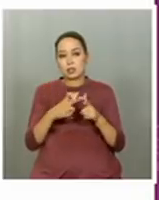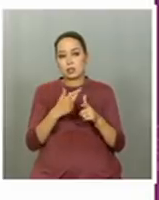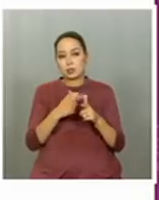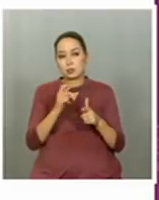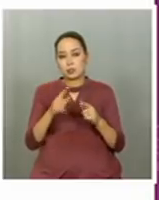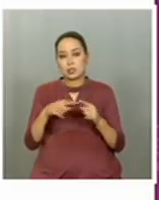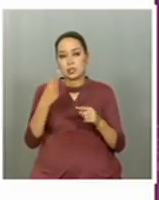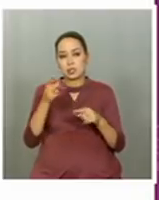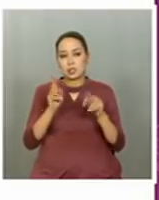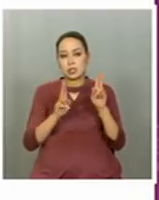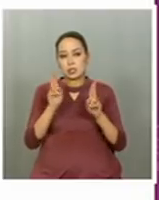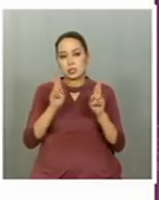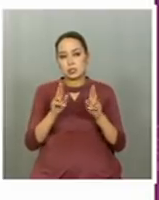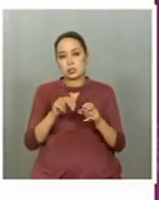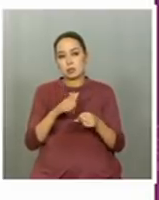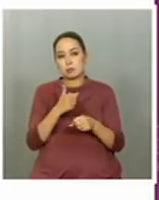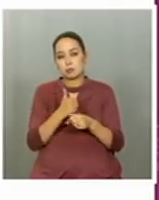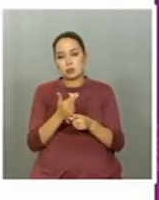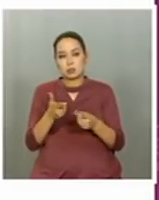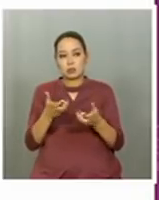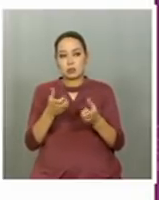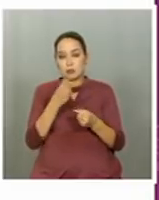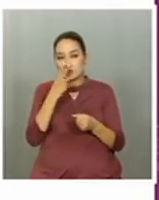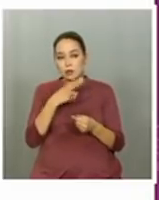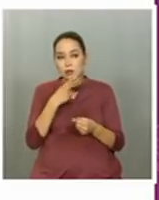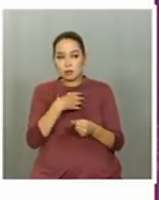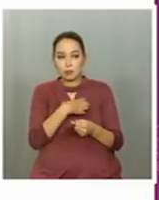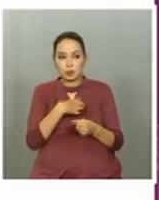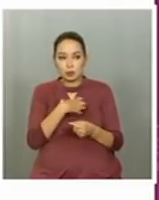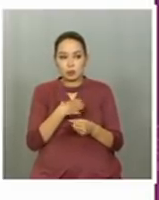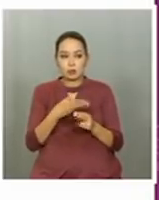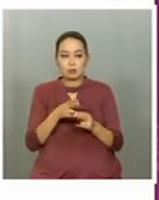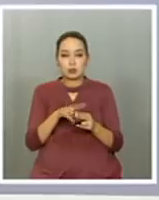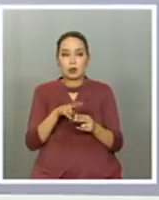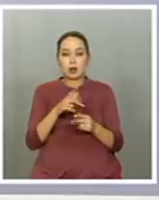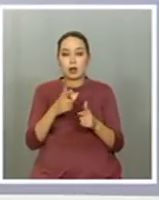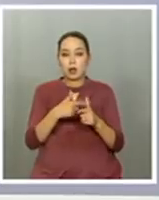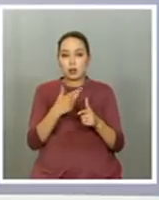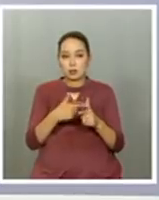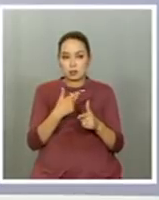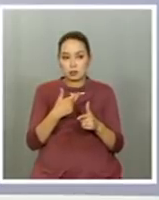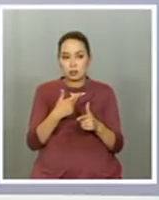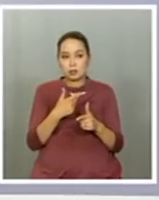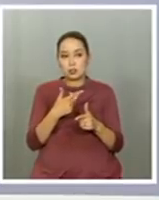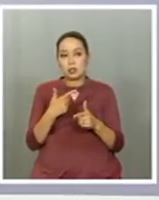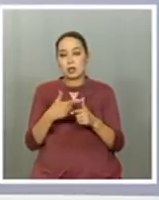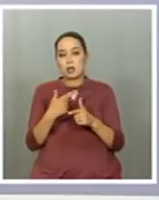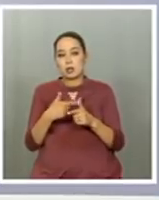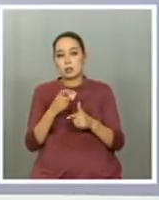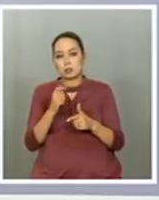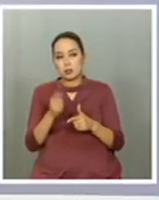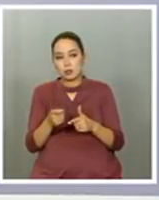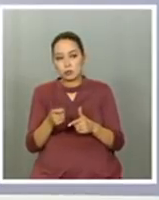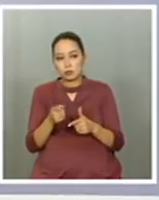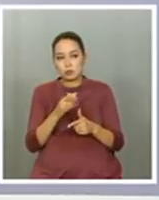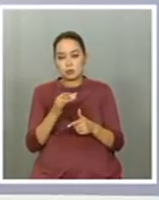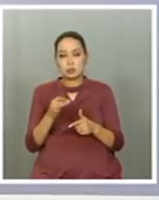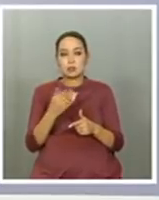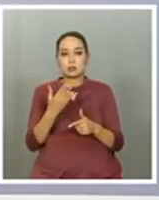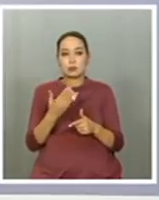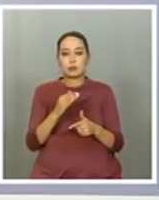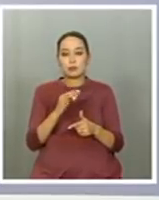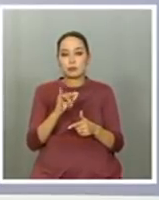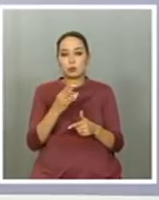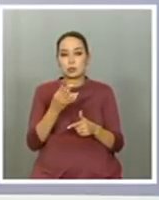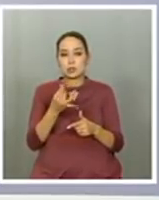келесі ережені басшылыққа алуымыз қажет. Бұл жағдайда бірінші компоненттің аты, компонент атауы және әрекетпен